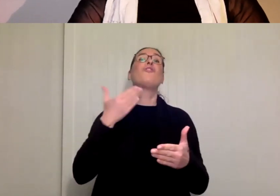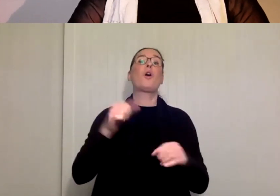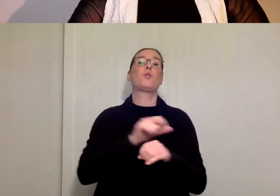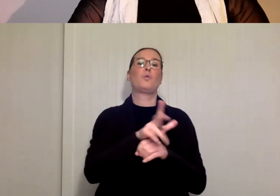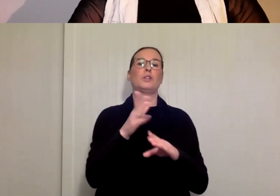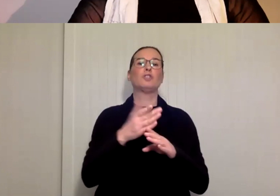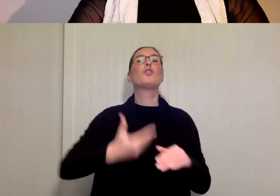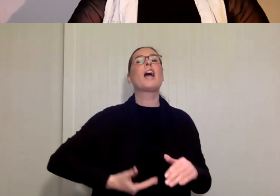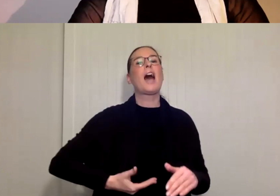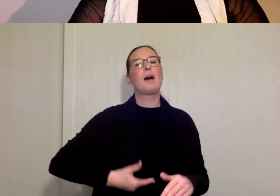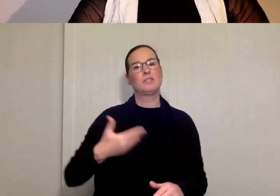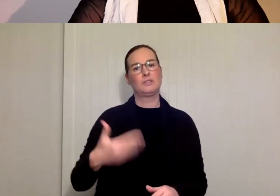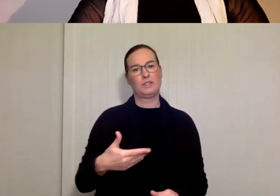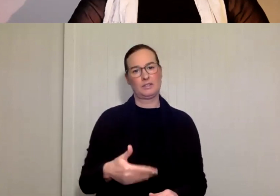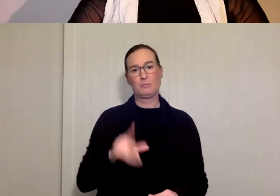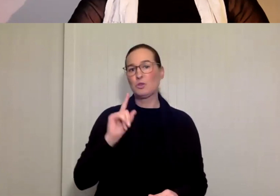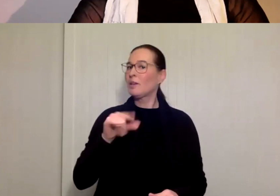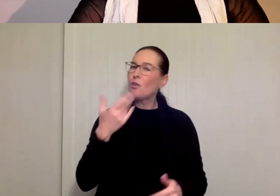auch viel deutlicher noch in den Blick kommen.